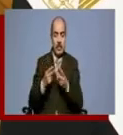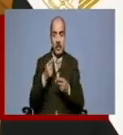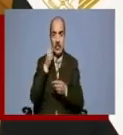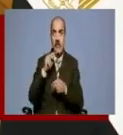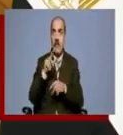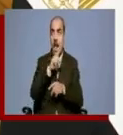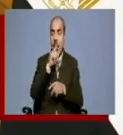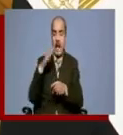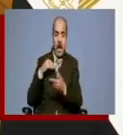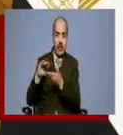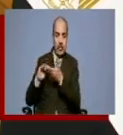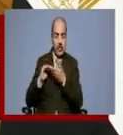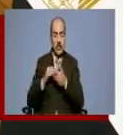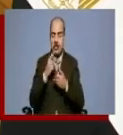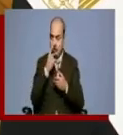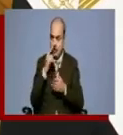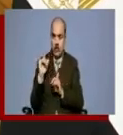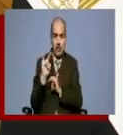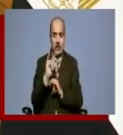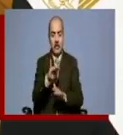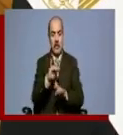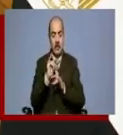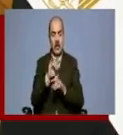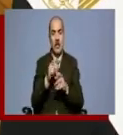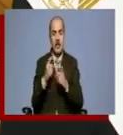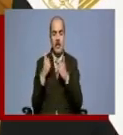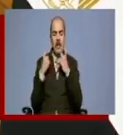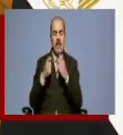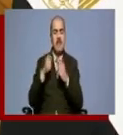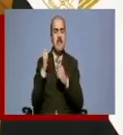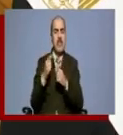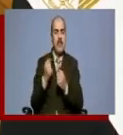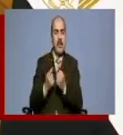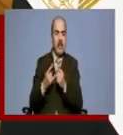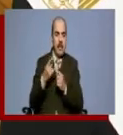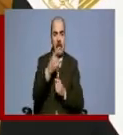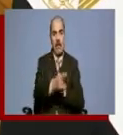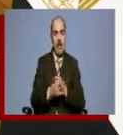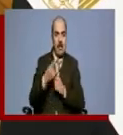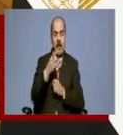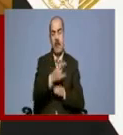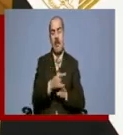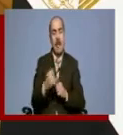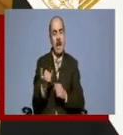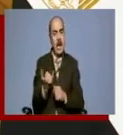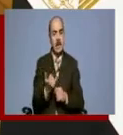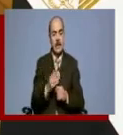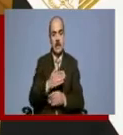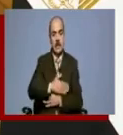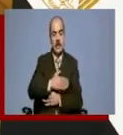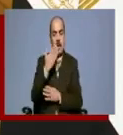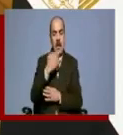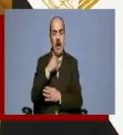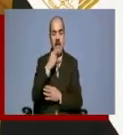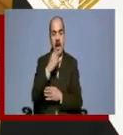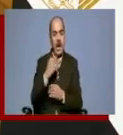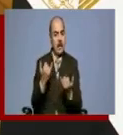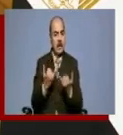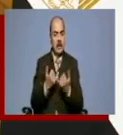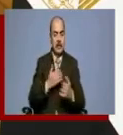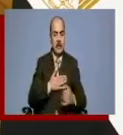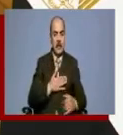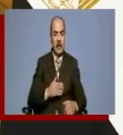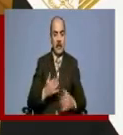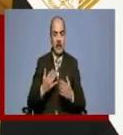المخابرات حول العالم بيبص للقضيه الفلسطينيه كان كانوا ناسينها كل القاضى العسكريين بينظروا القضيه الفلسطينيه كانوا ناسينها احنا في مصر طبعا